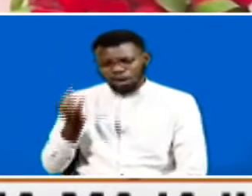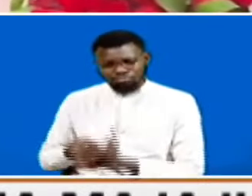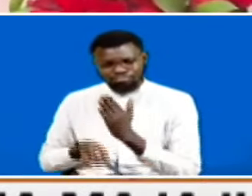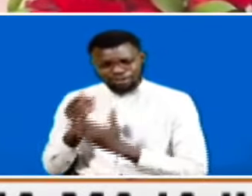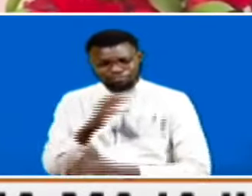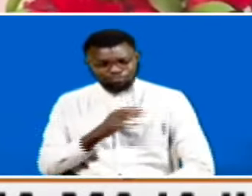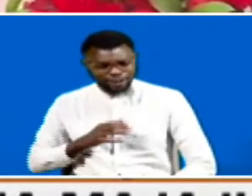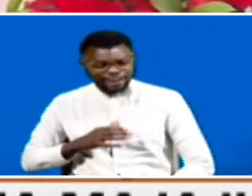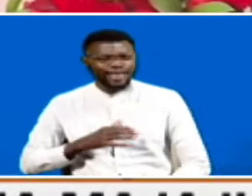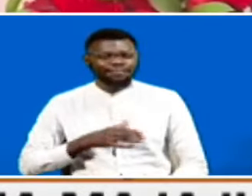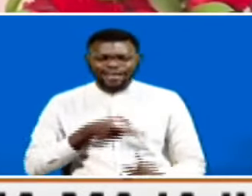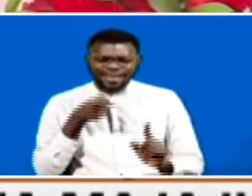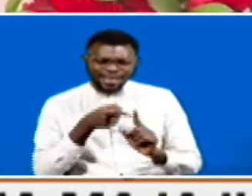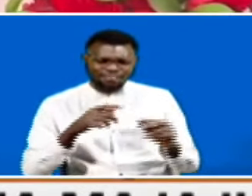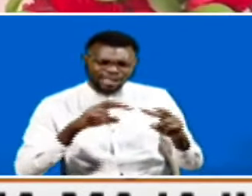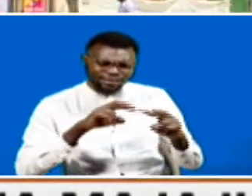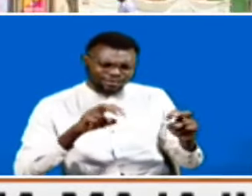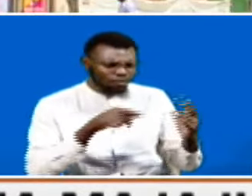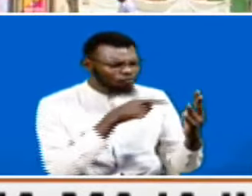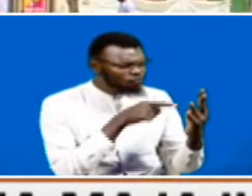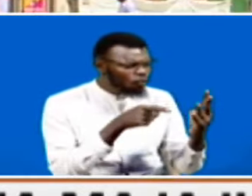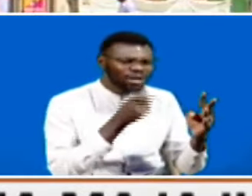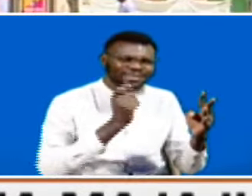kuchunguza majaji 4 na mwenendo wao.